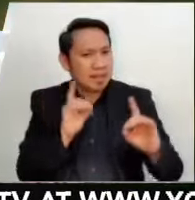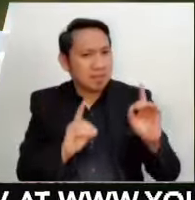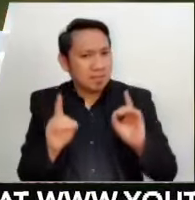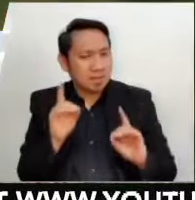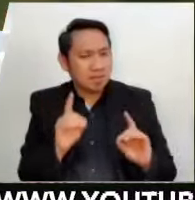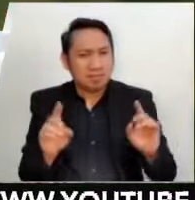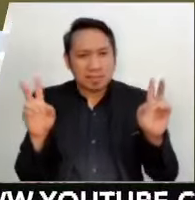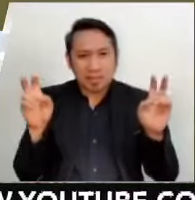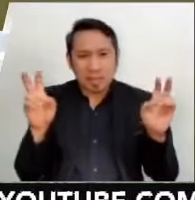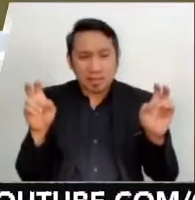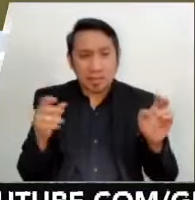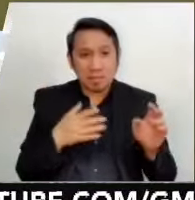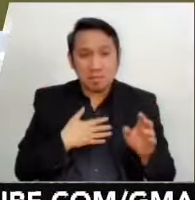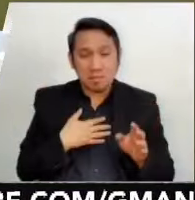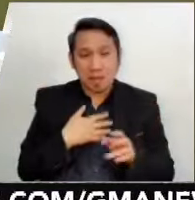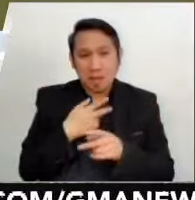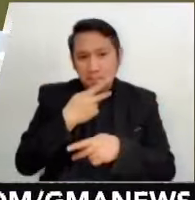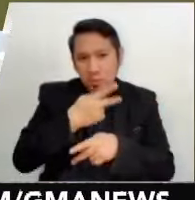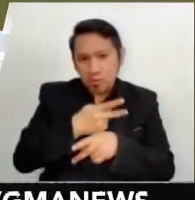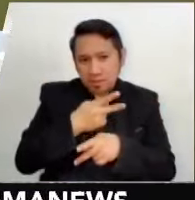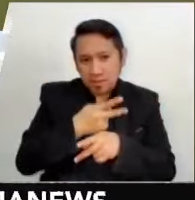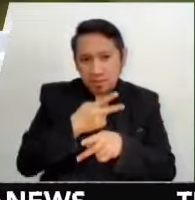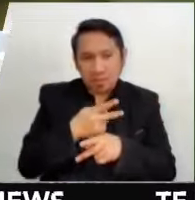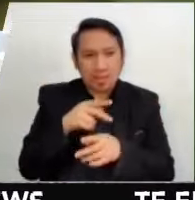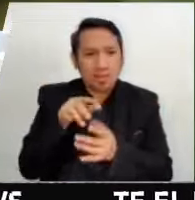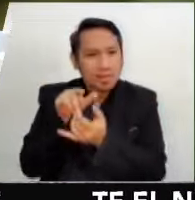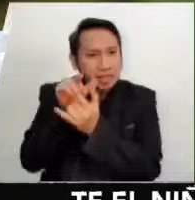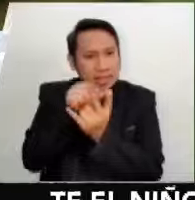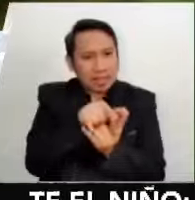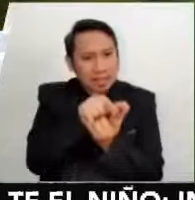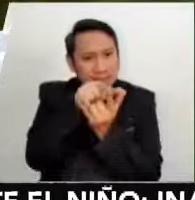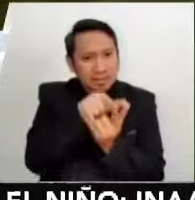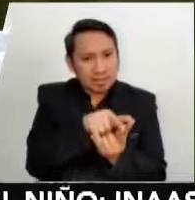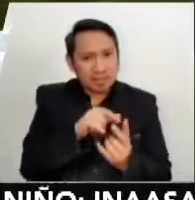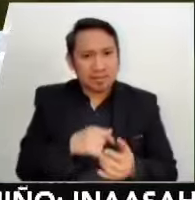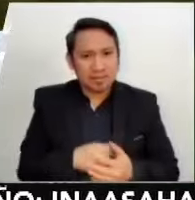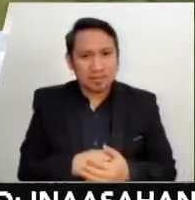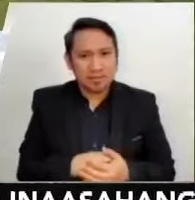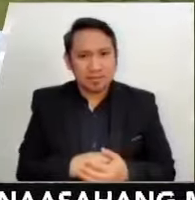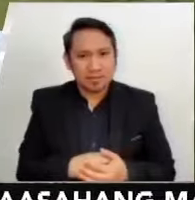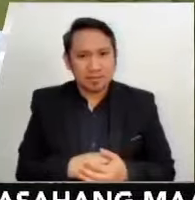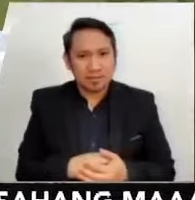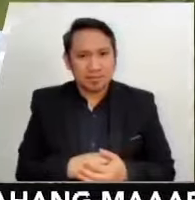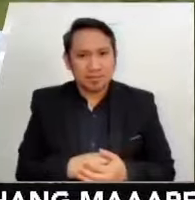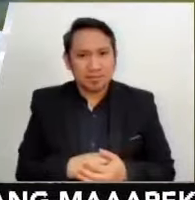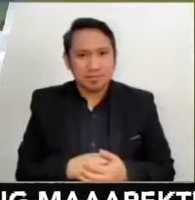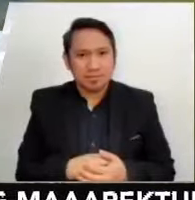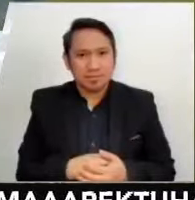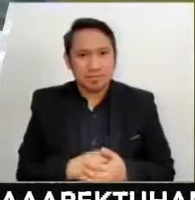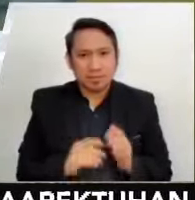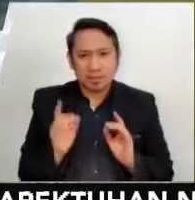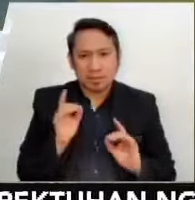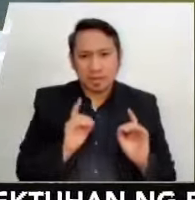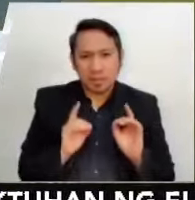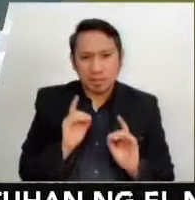Magawa mo na! Iyanak ako! Walang buhay!